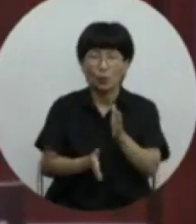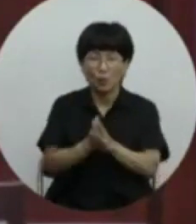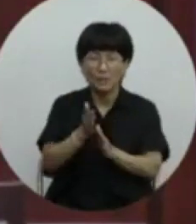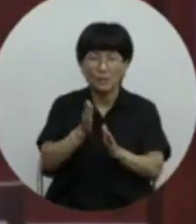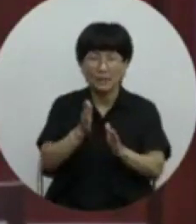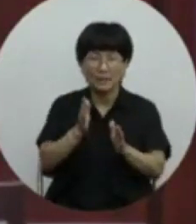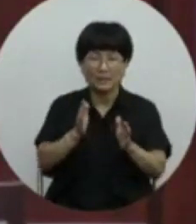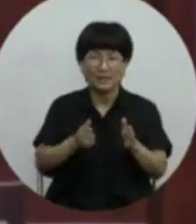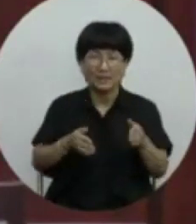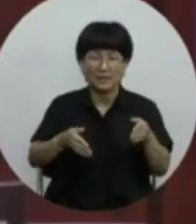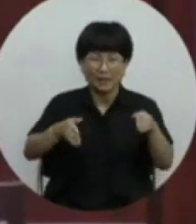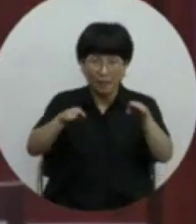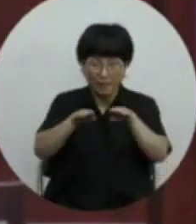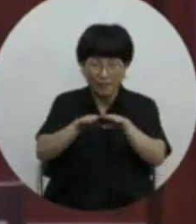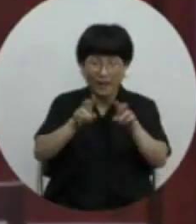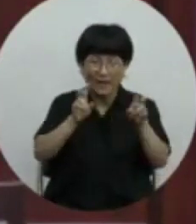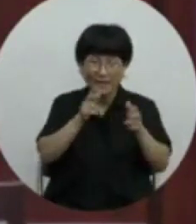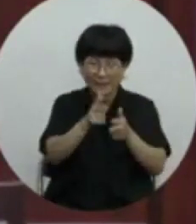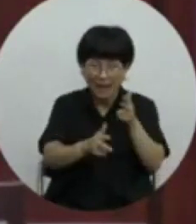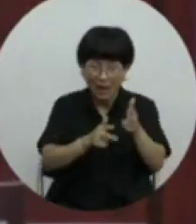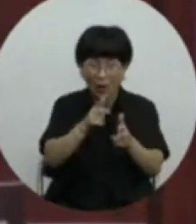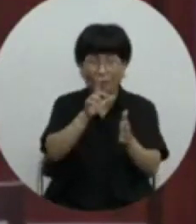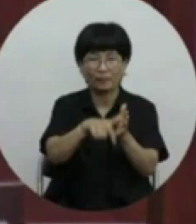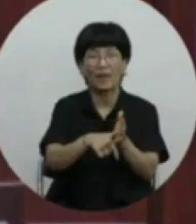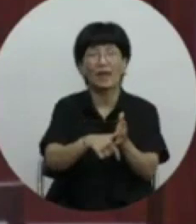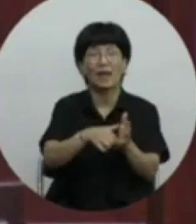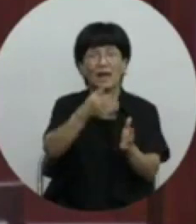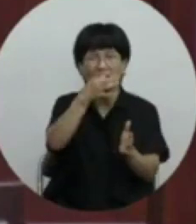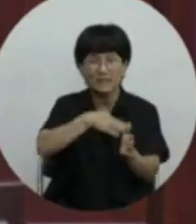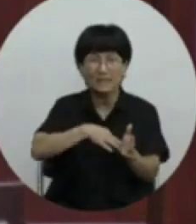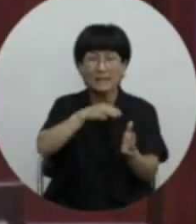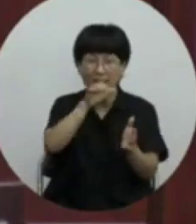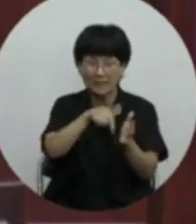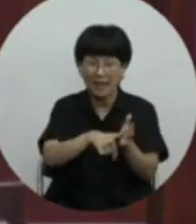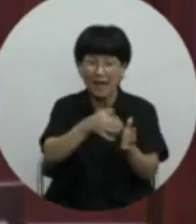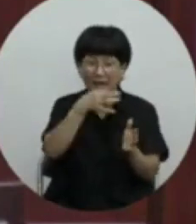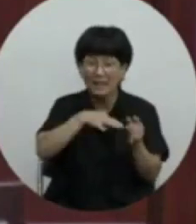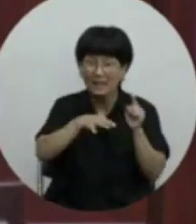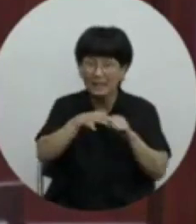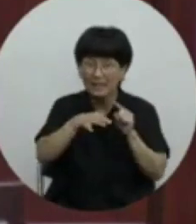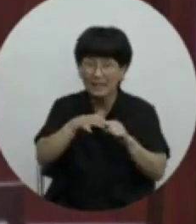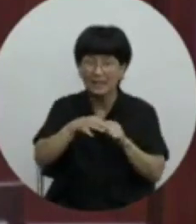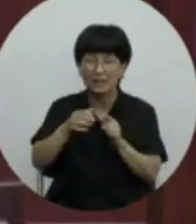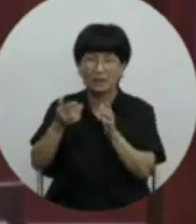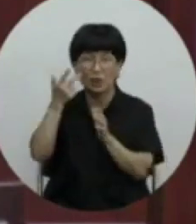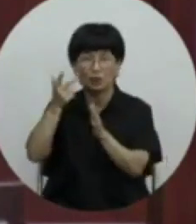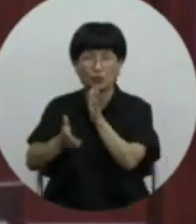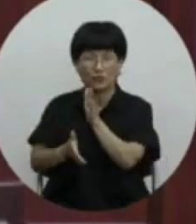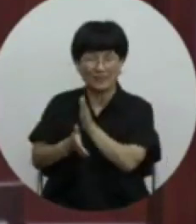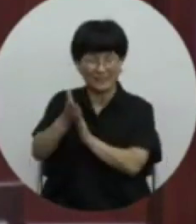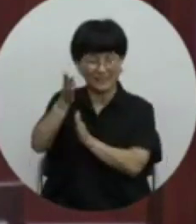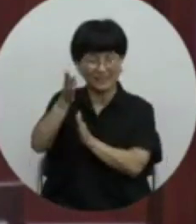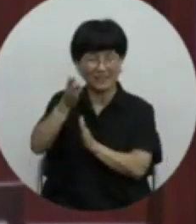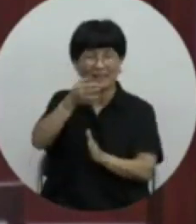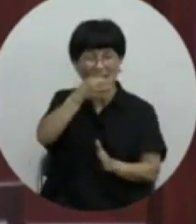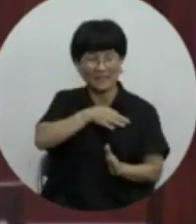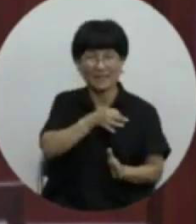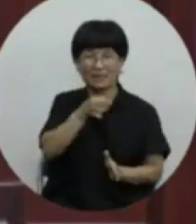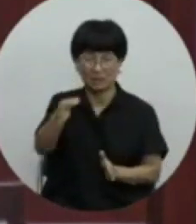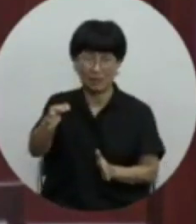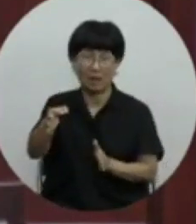통해서 거기에 이익이 발생했을 때 이익을 우리 여주시에서 그거를 가져올 수